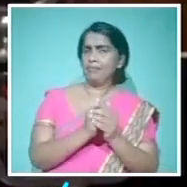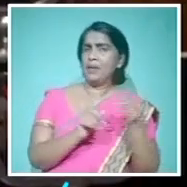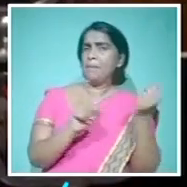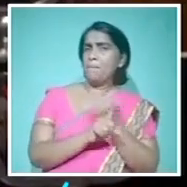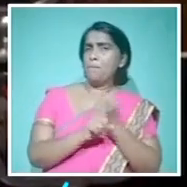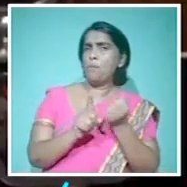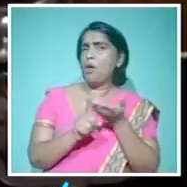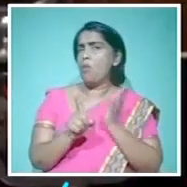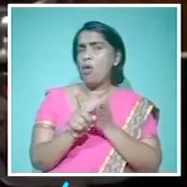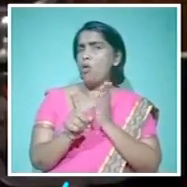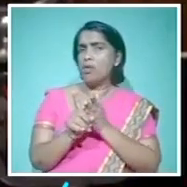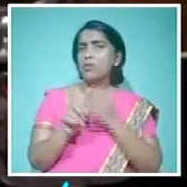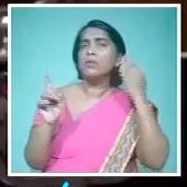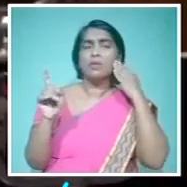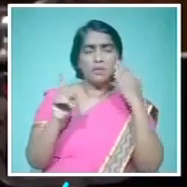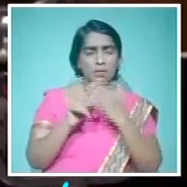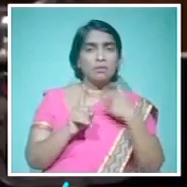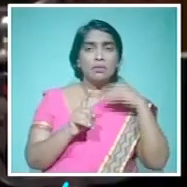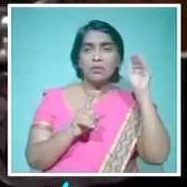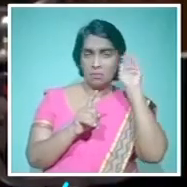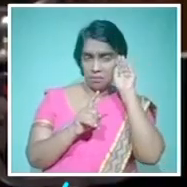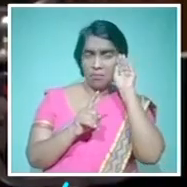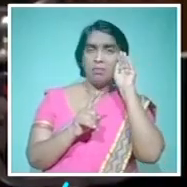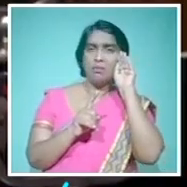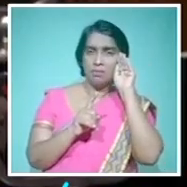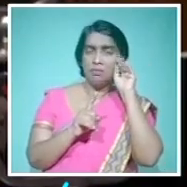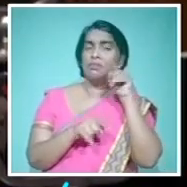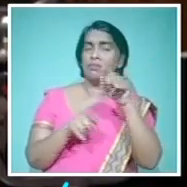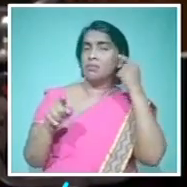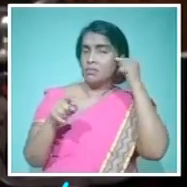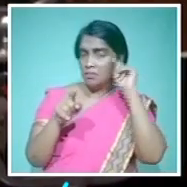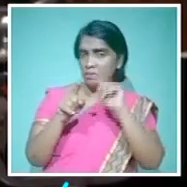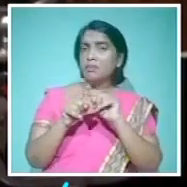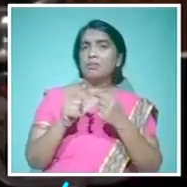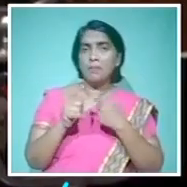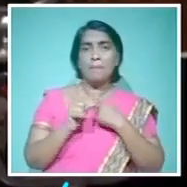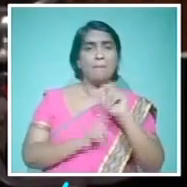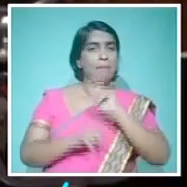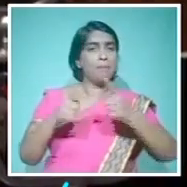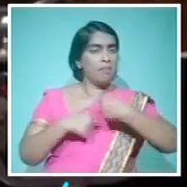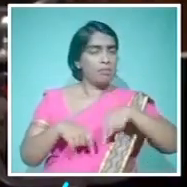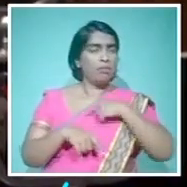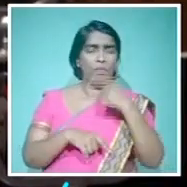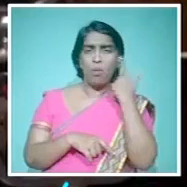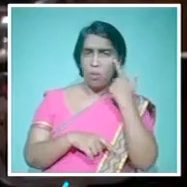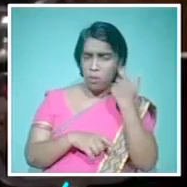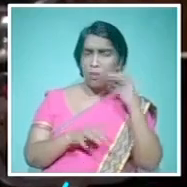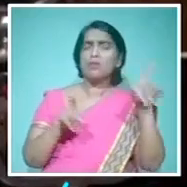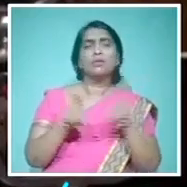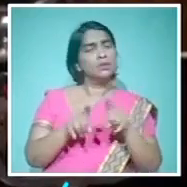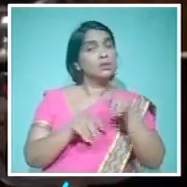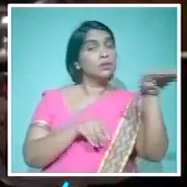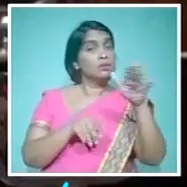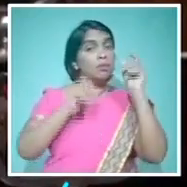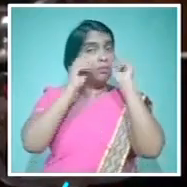බලවේග කවුද මේවා පිළිබඳව දැනගැනීම ඒ පිළිබඳව අපි පාර්ලිමේන්තුව දැනුවත් වීම වගේම සමාජයේ